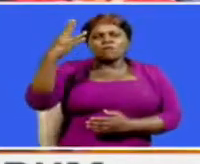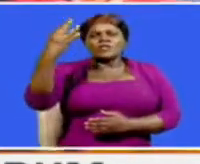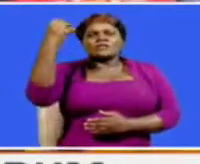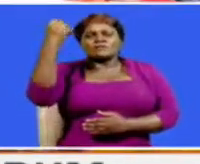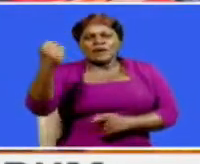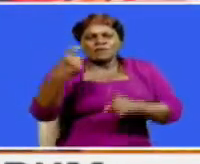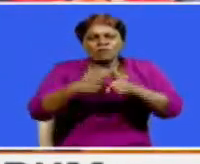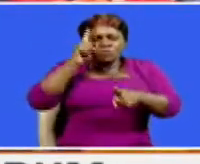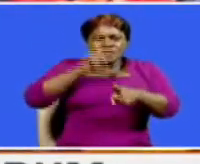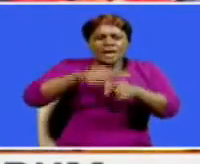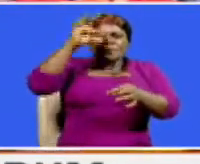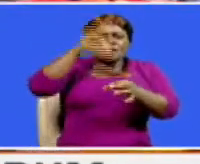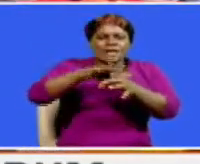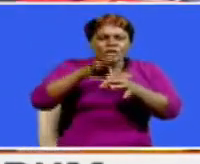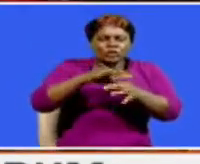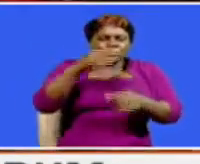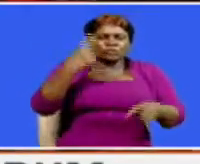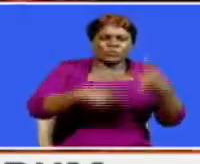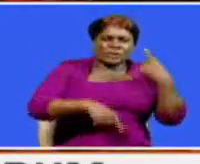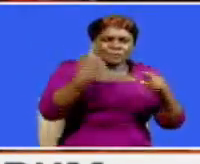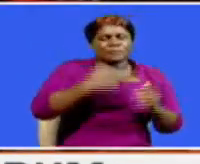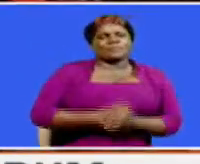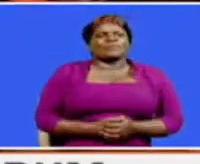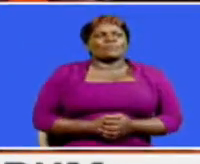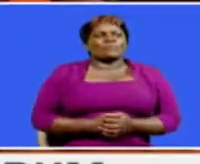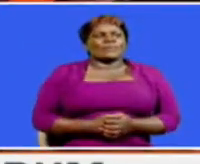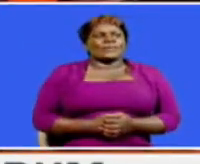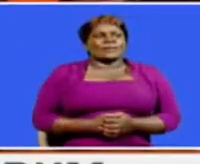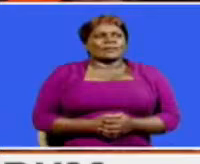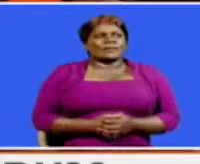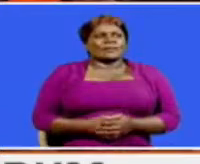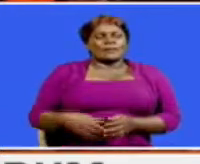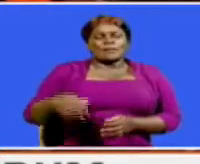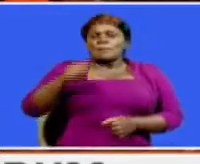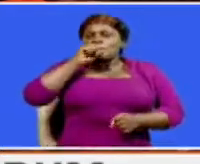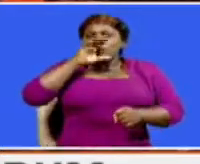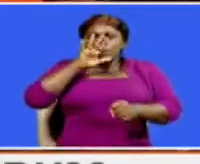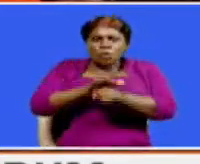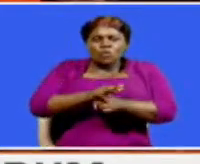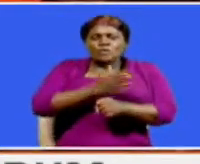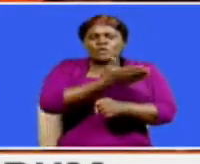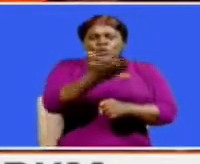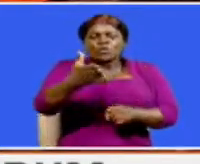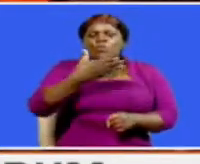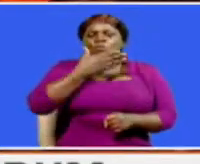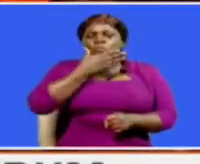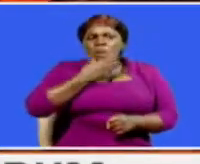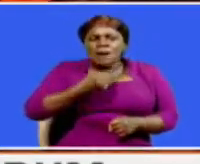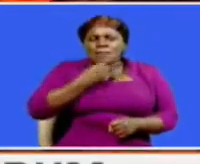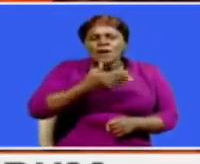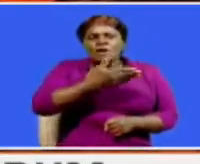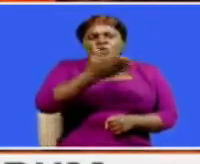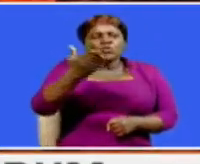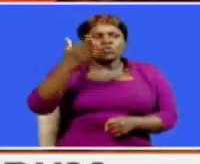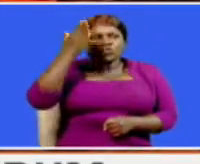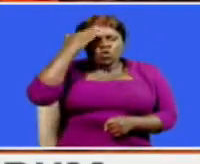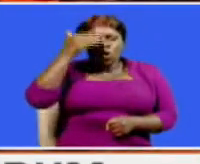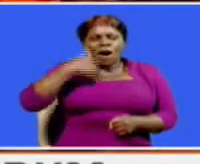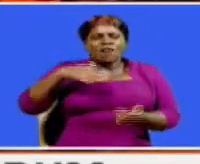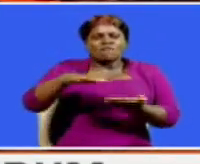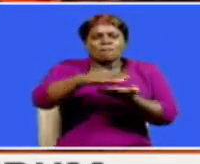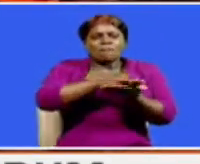45% tangu Ruto wajiingize kule ndani. Baba, I want to assure you, wewe unajua huko na majeshi